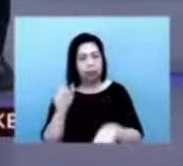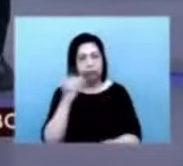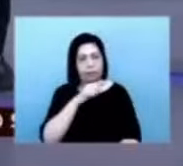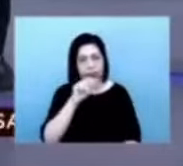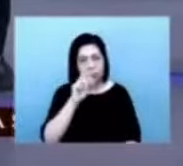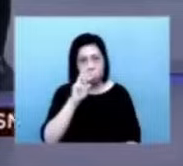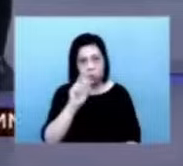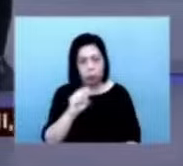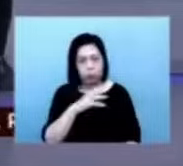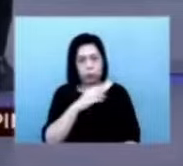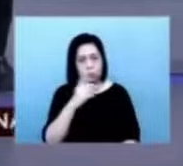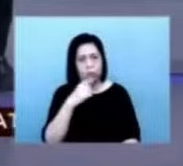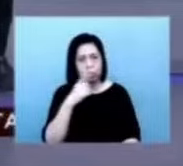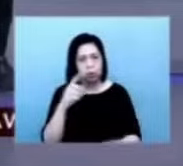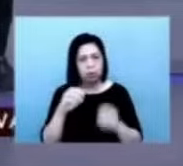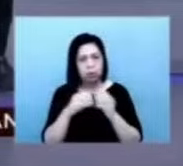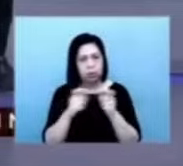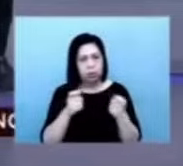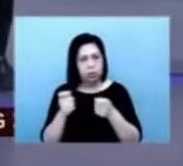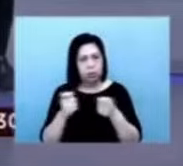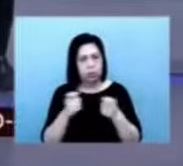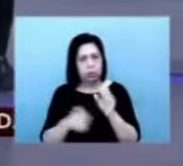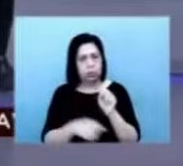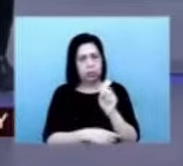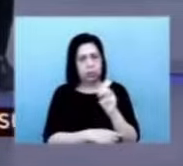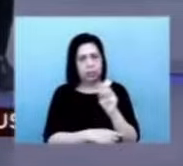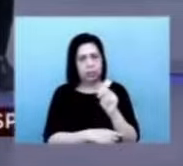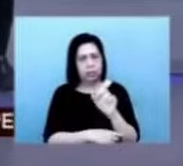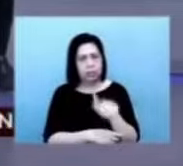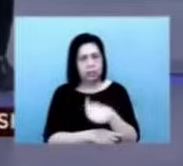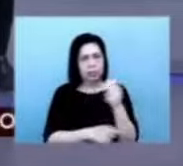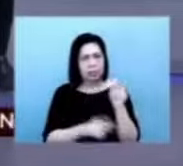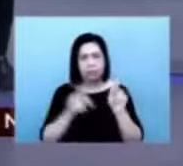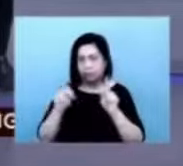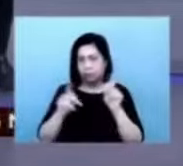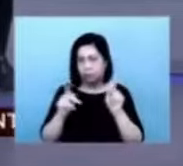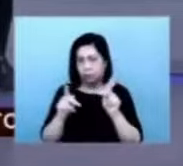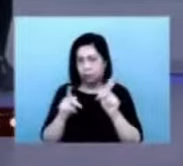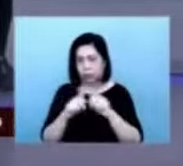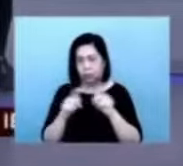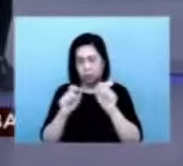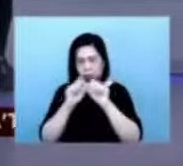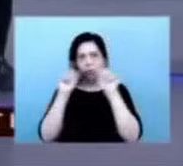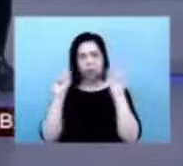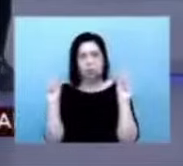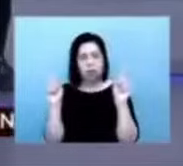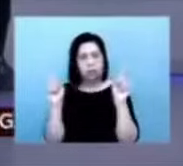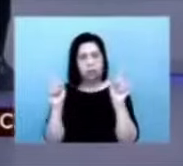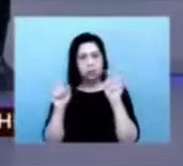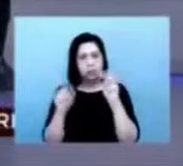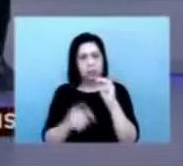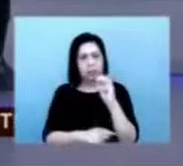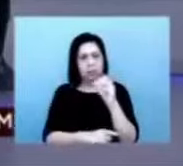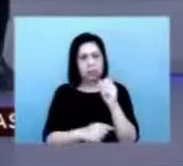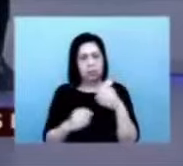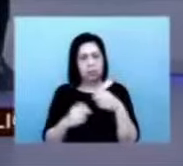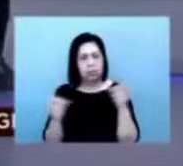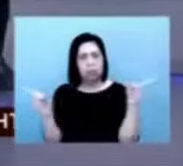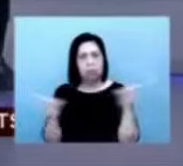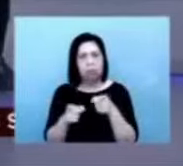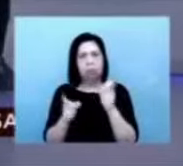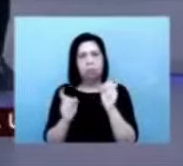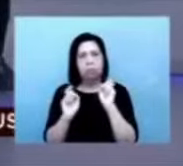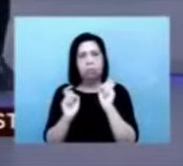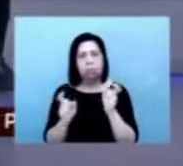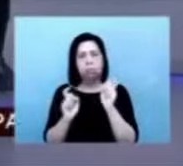at ang paglipat umano ng control ng SMNI sa ibang tao. Pero ang kinagulat ng mga media organizations ay ang bilis ng pagsuspende